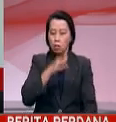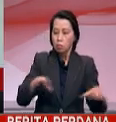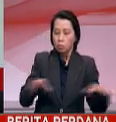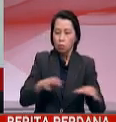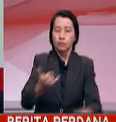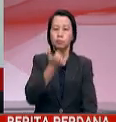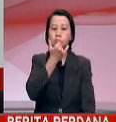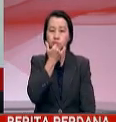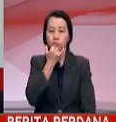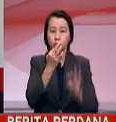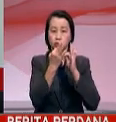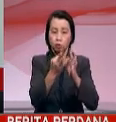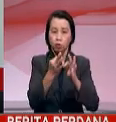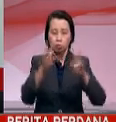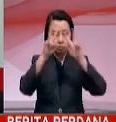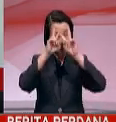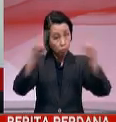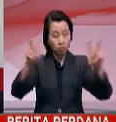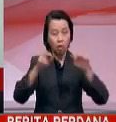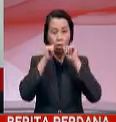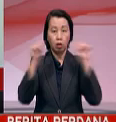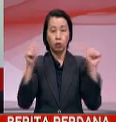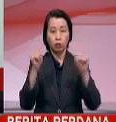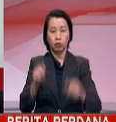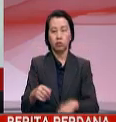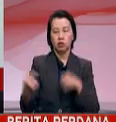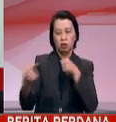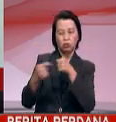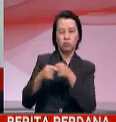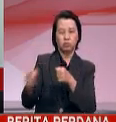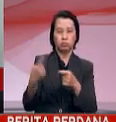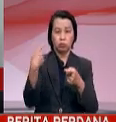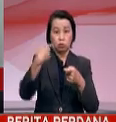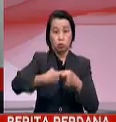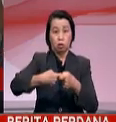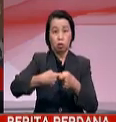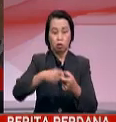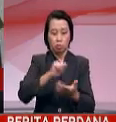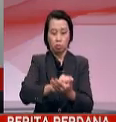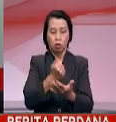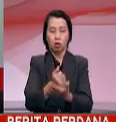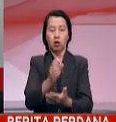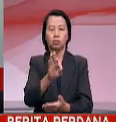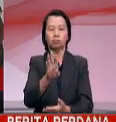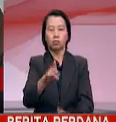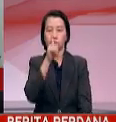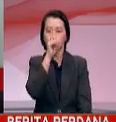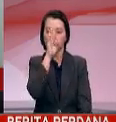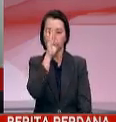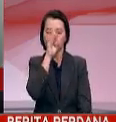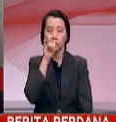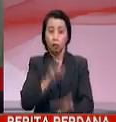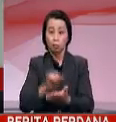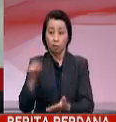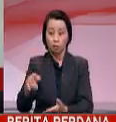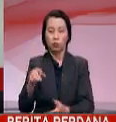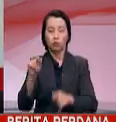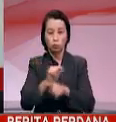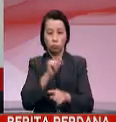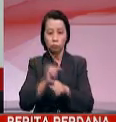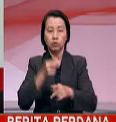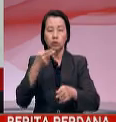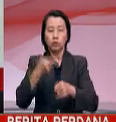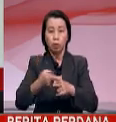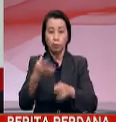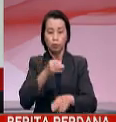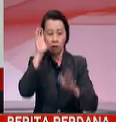melakukan kesalahan terhadap ketenteraman awam. Pertuduhan itu berkait penggunaan akaun Facebook palsu selepas tertuduh menggunakan